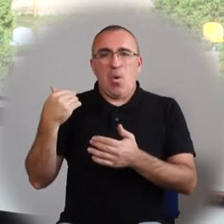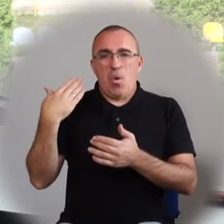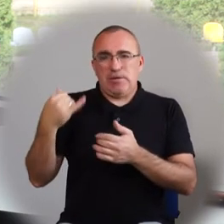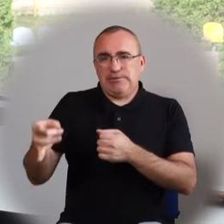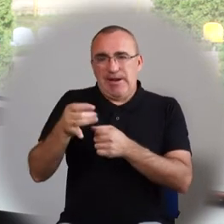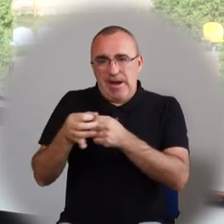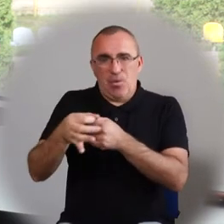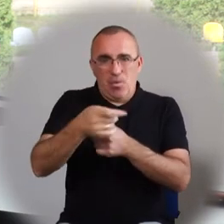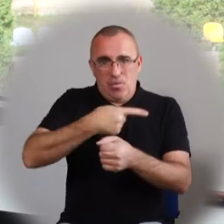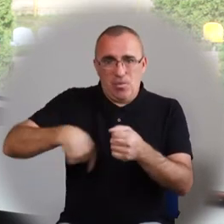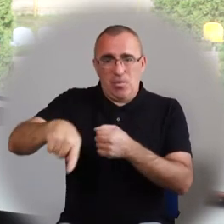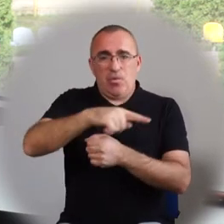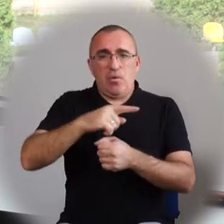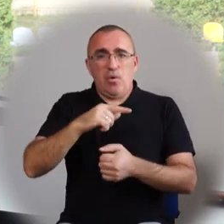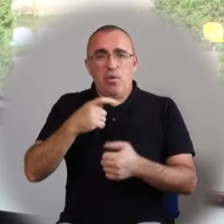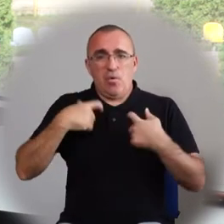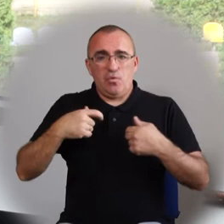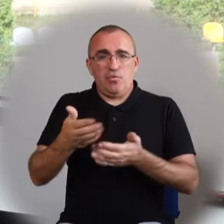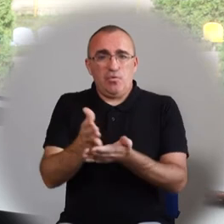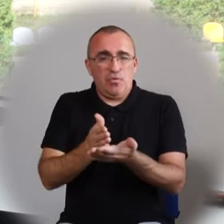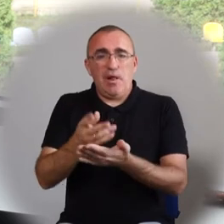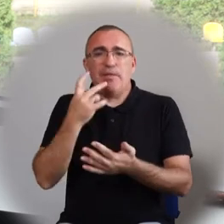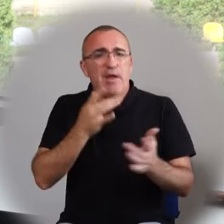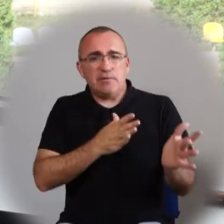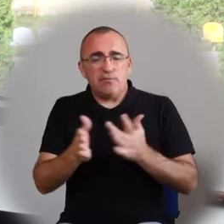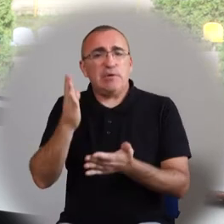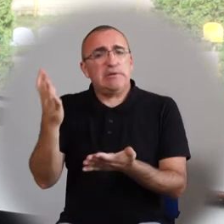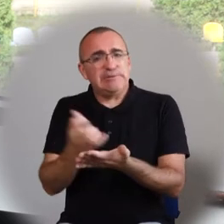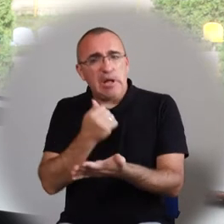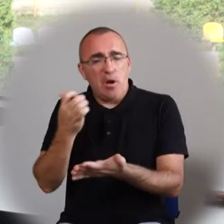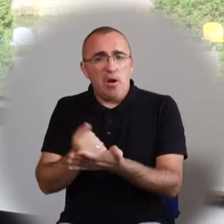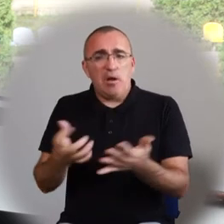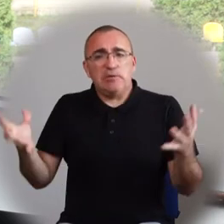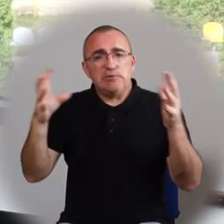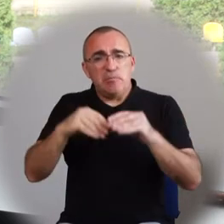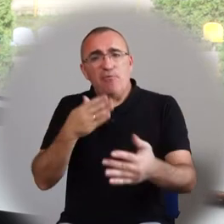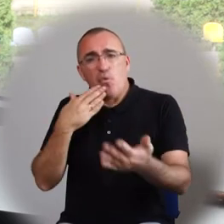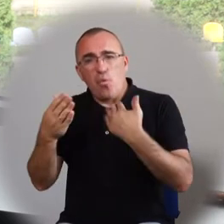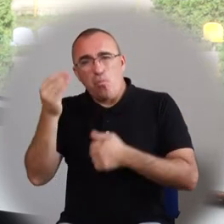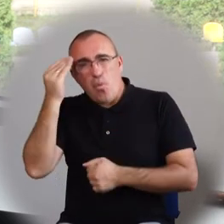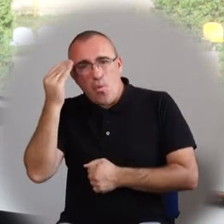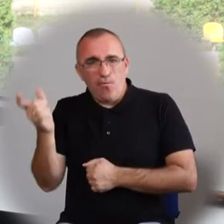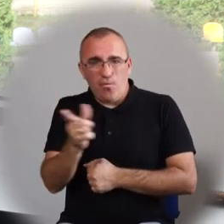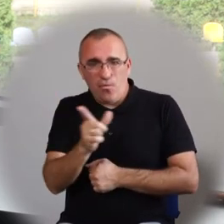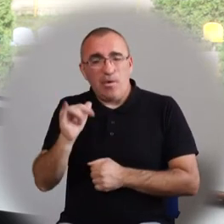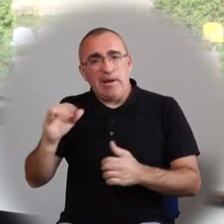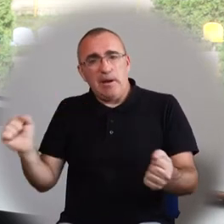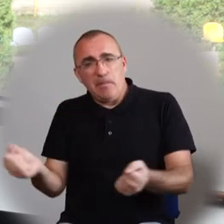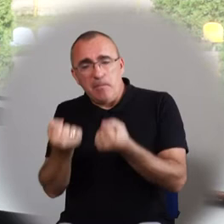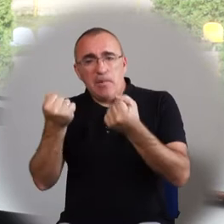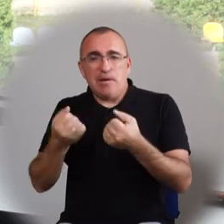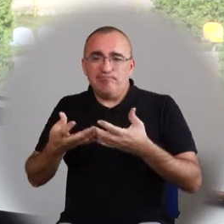Олександрії, Олександрійського району, в особі очільників не завжди знаходили спільну мову